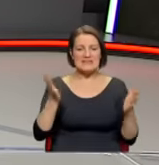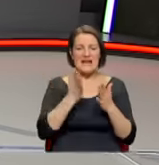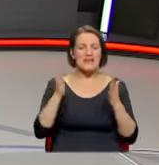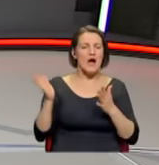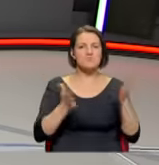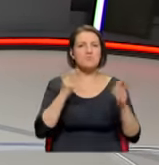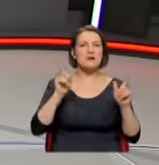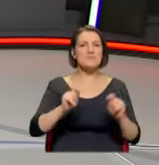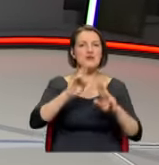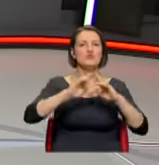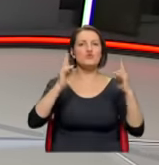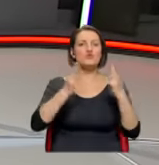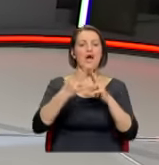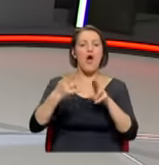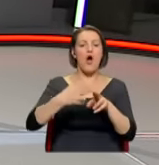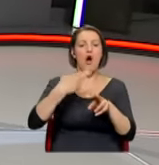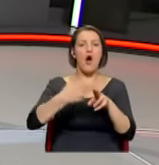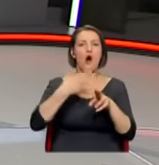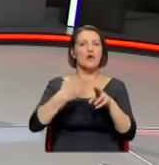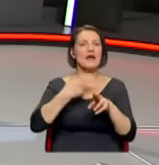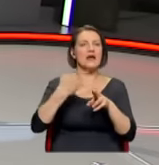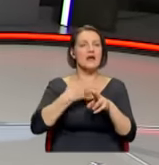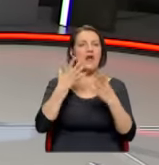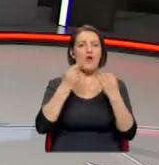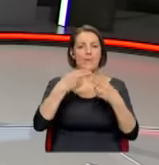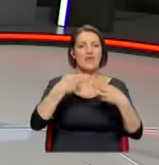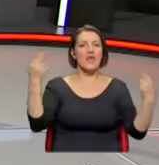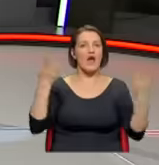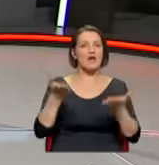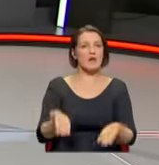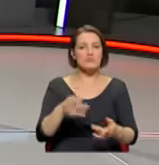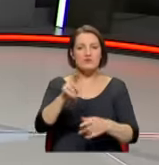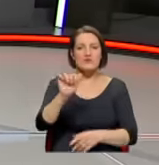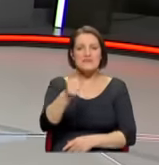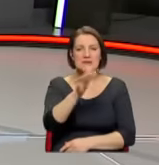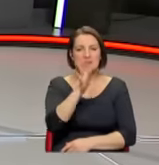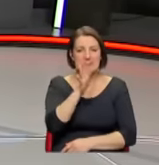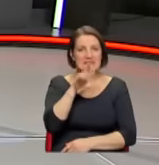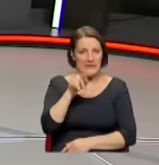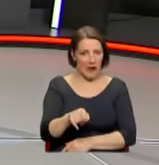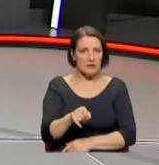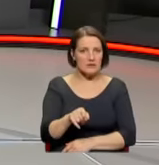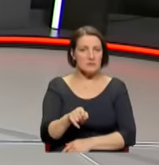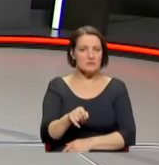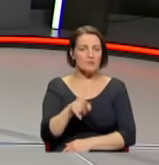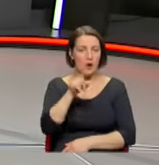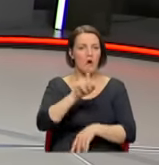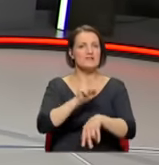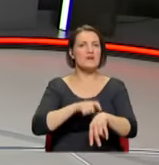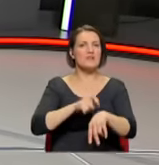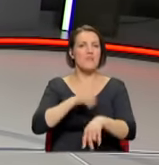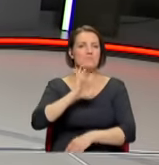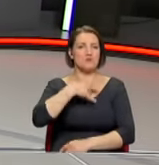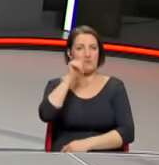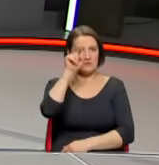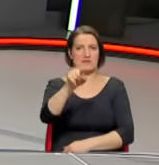ihmal etsek de dünyaya örnek olacak bir hikayeye sahip. Bunun kıymetini bildiğimiz ölçüde, işte o zaman patron